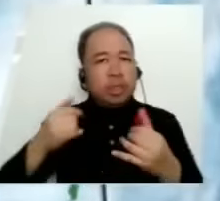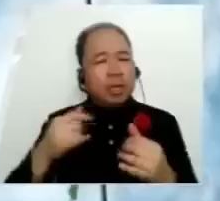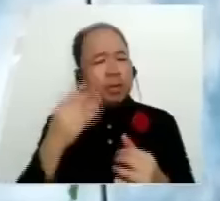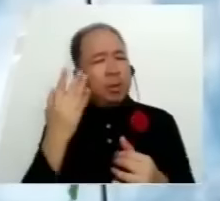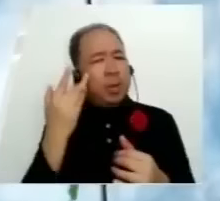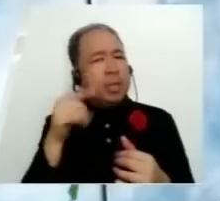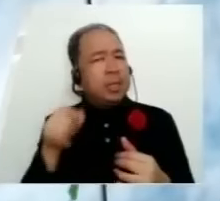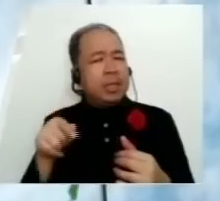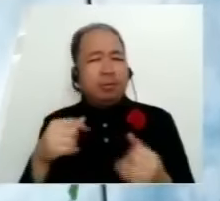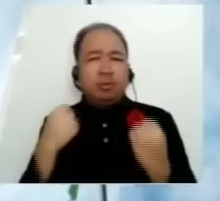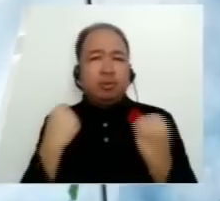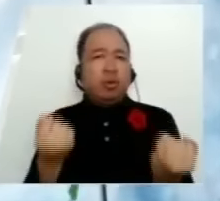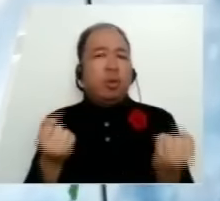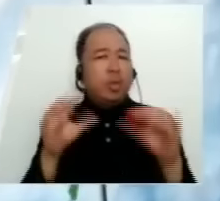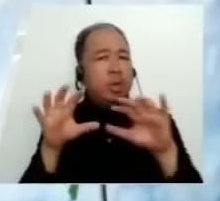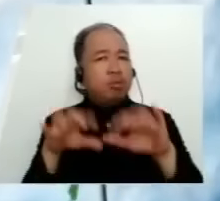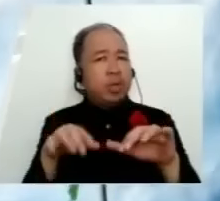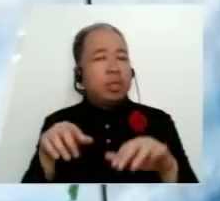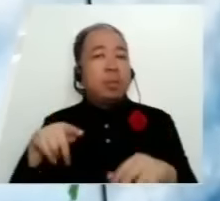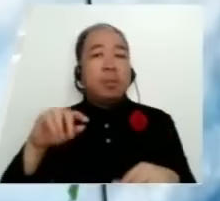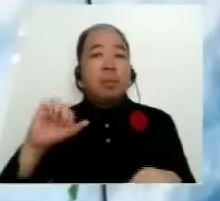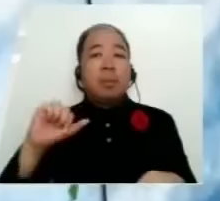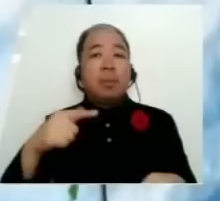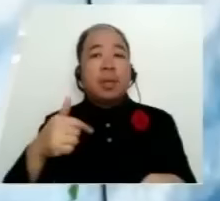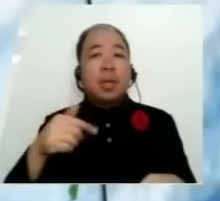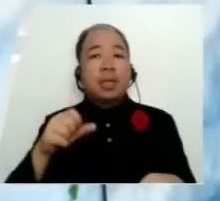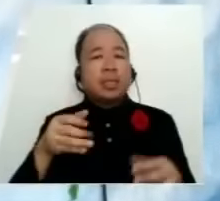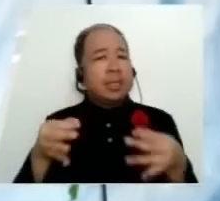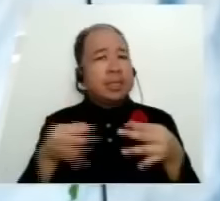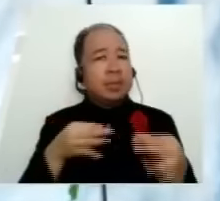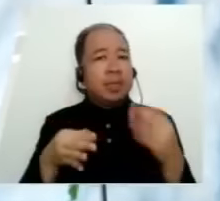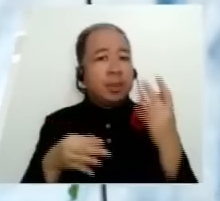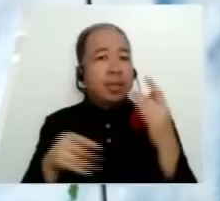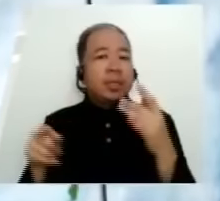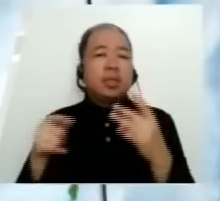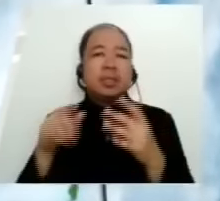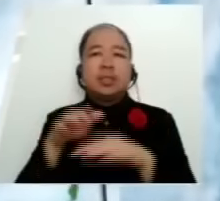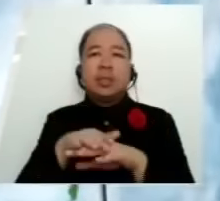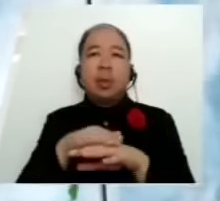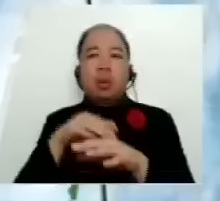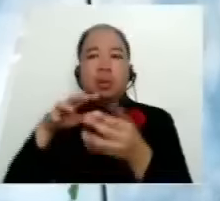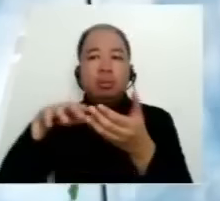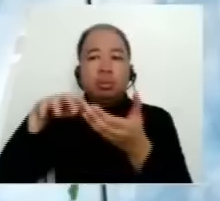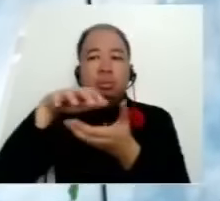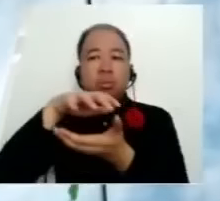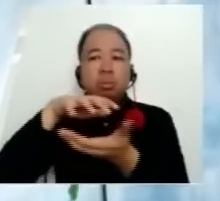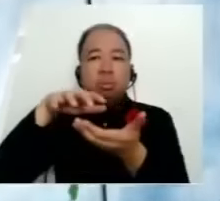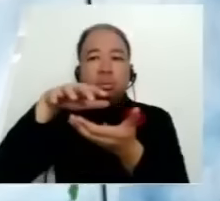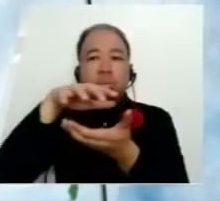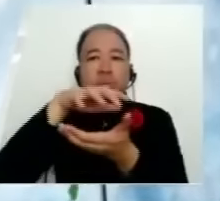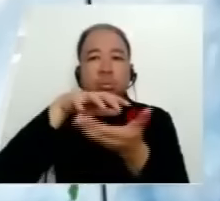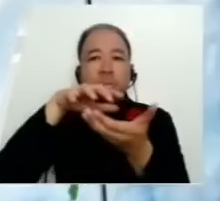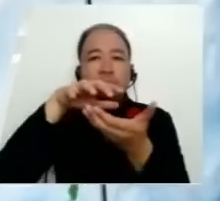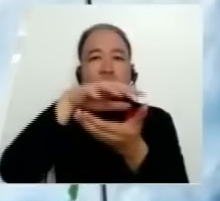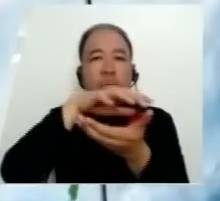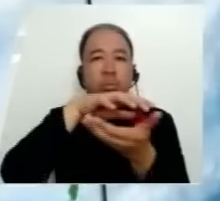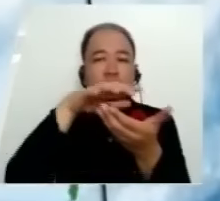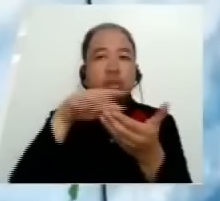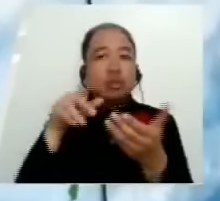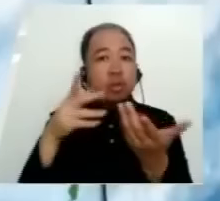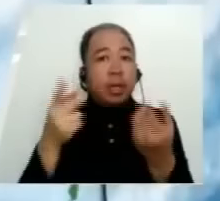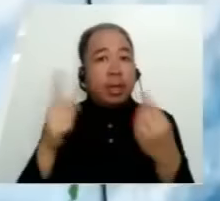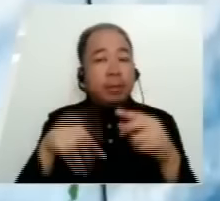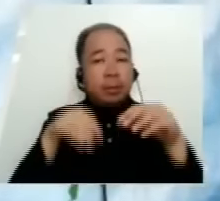mga pag-ulan doon? Paliwanag po ng pag-asa, mabagal po yung galaw ng bagyo bago po yan tuluyan lumapit dito sa may bahagi po ng